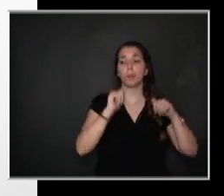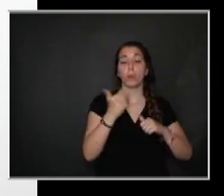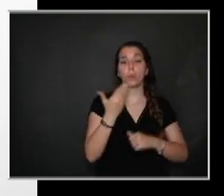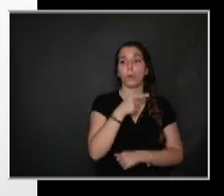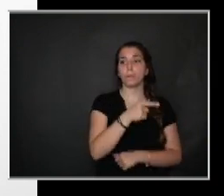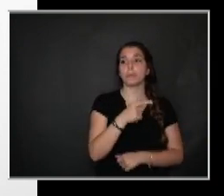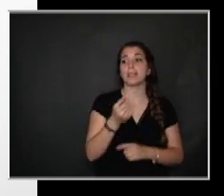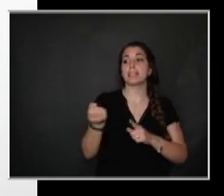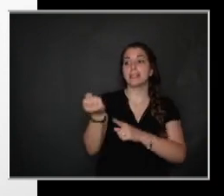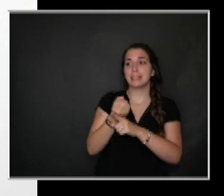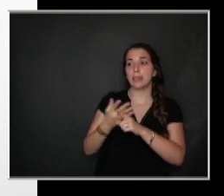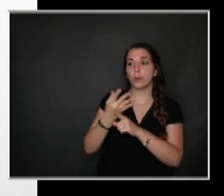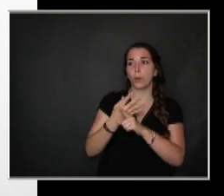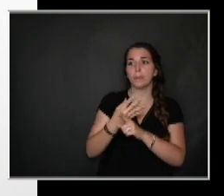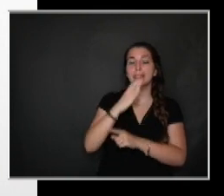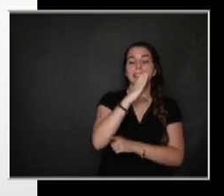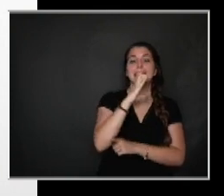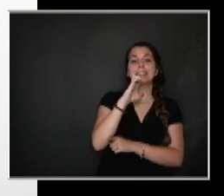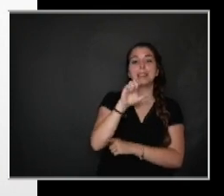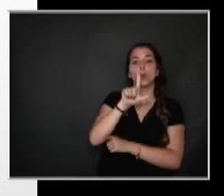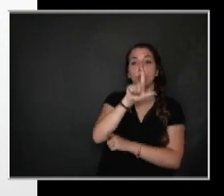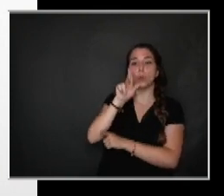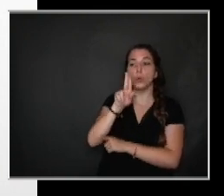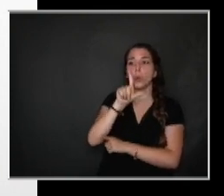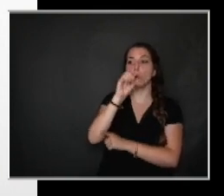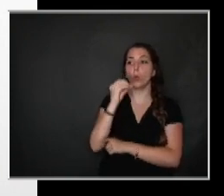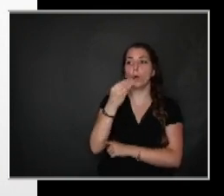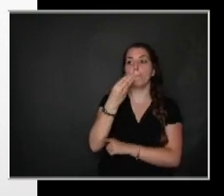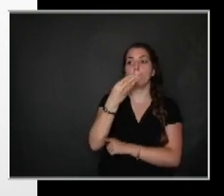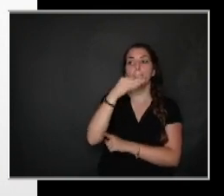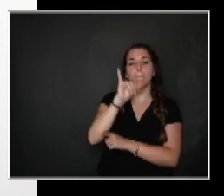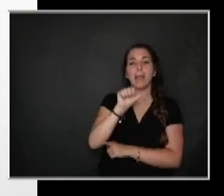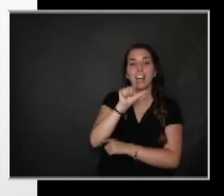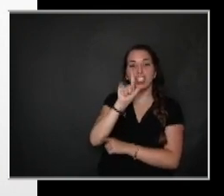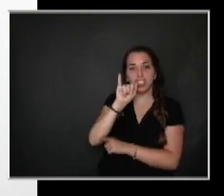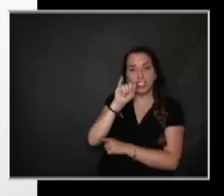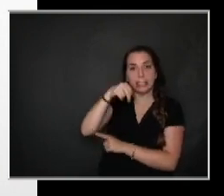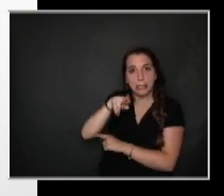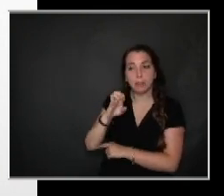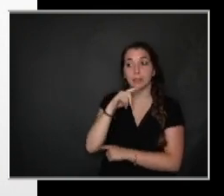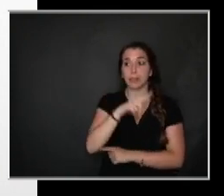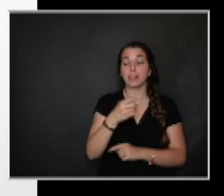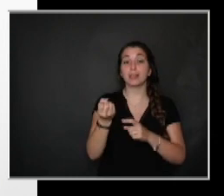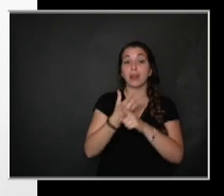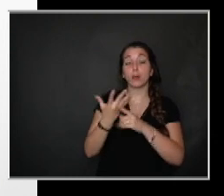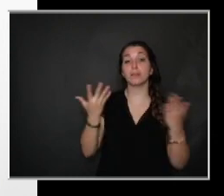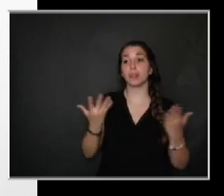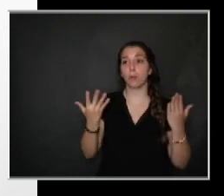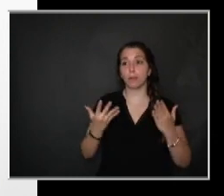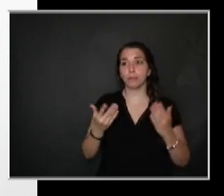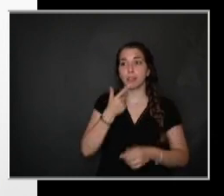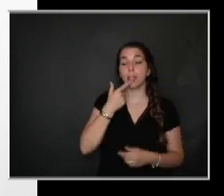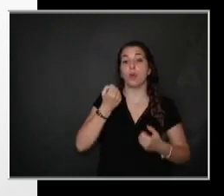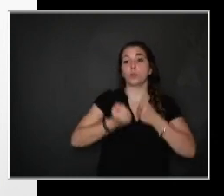appelle le syndrome cellulomyalgique. Cellulomyalgique, c'est-à-dire que, en général, la douleur, elle est